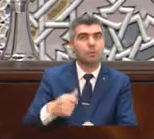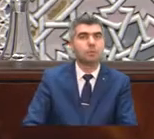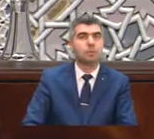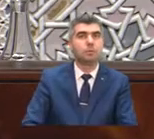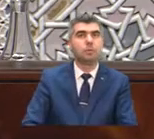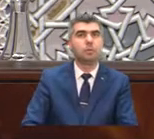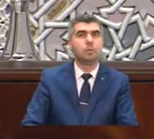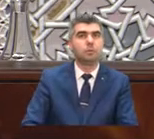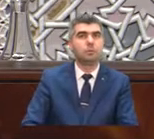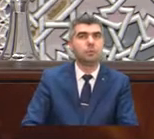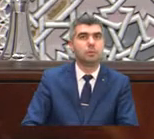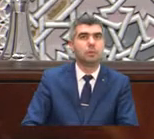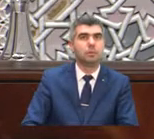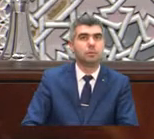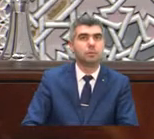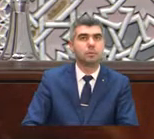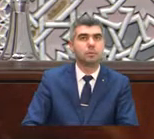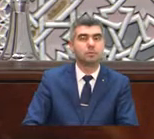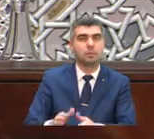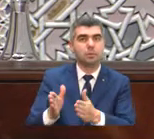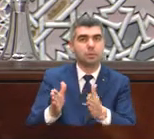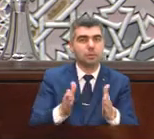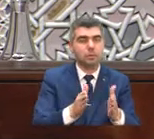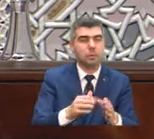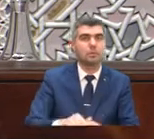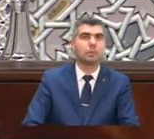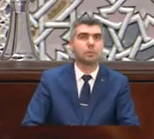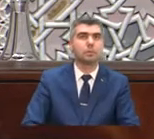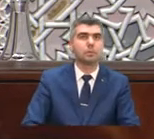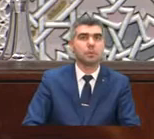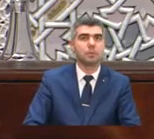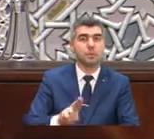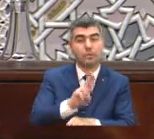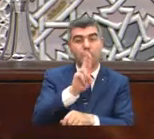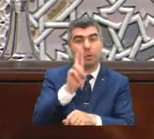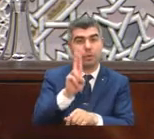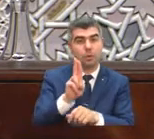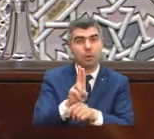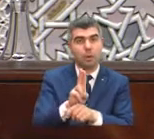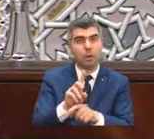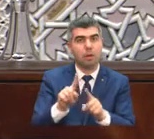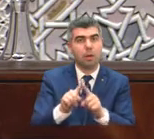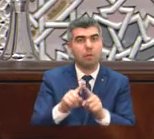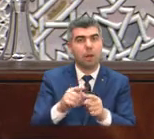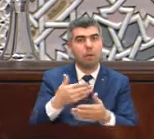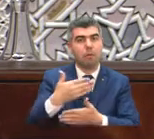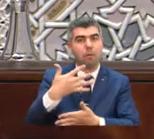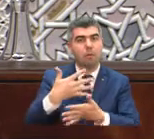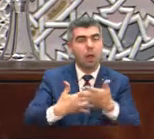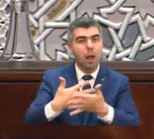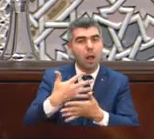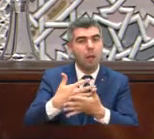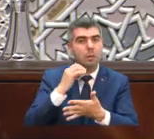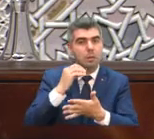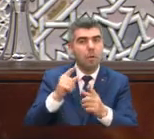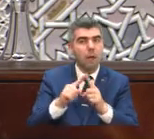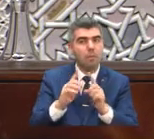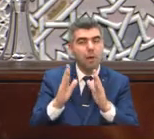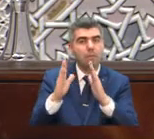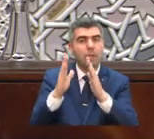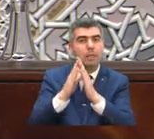هناك من رد سيد الوزير؟ شكرا. نمر للسؤال الموالي وهو الحصول على شواهد الاستغلال والشواهد الإدارية للعقارات